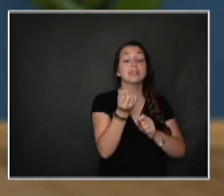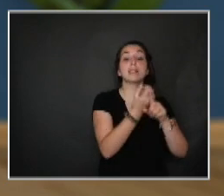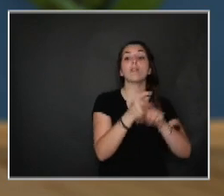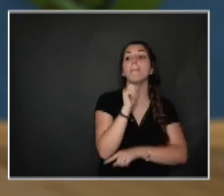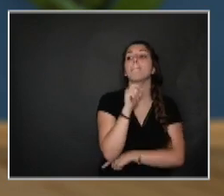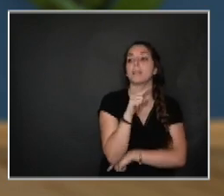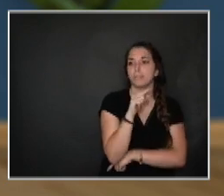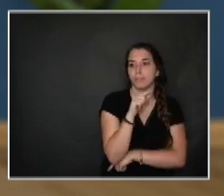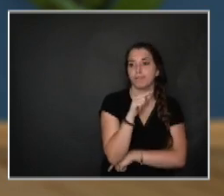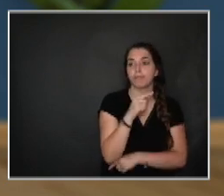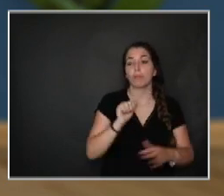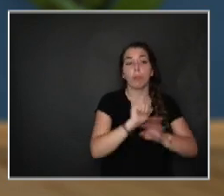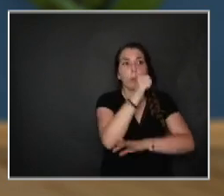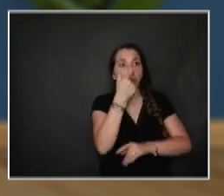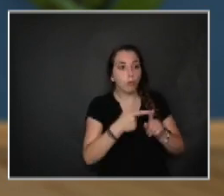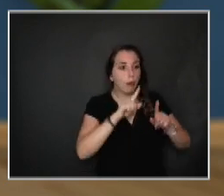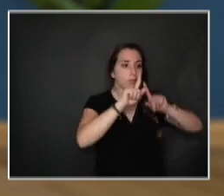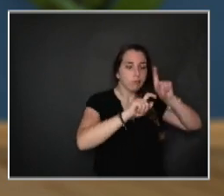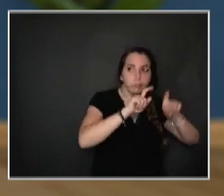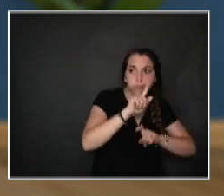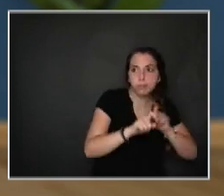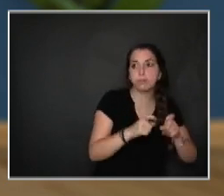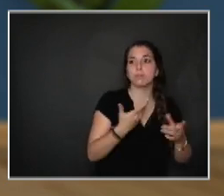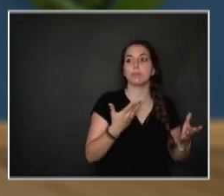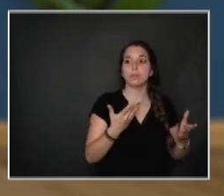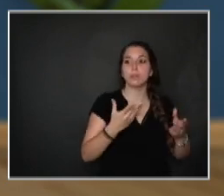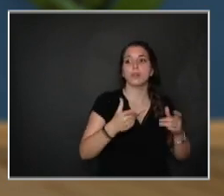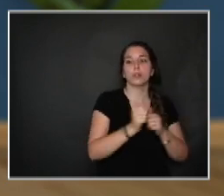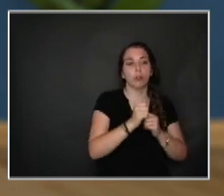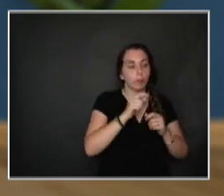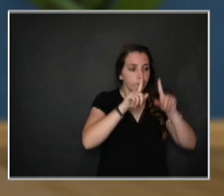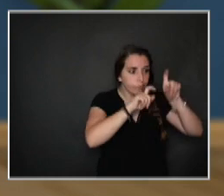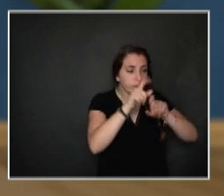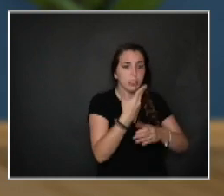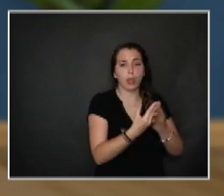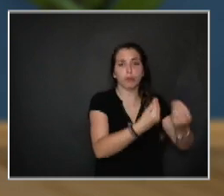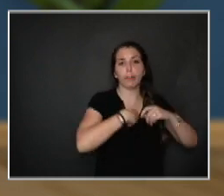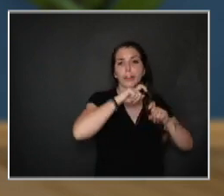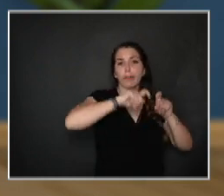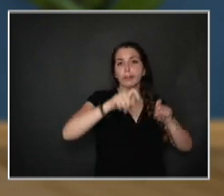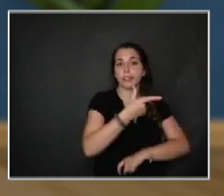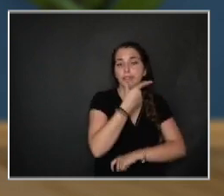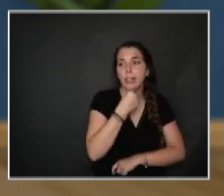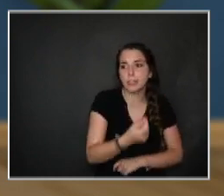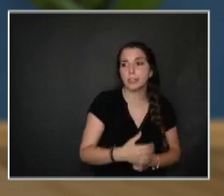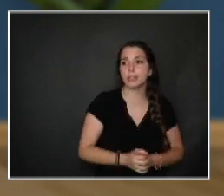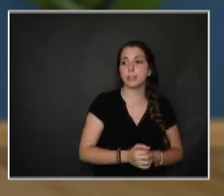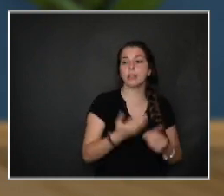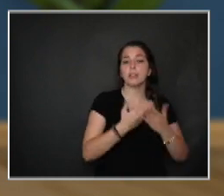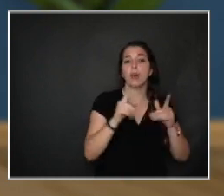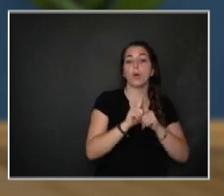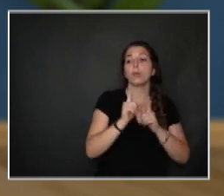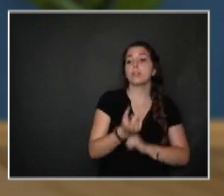donc, l'interrogatoire, l'examen clinique permet très facilement de faire le diagnostic. On a recours aussi, comme tu le dis, aux antalgiques,